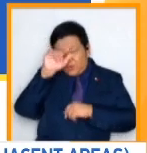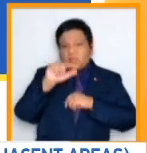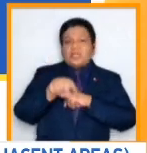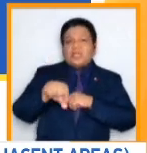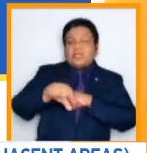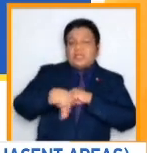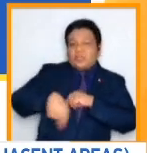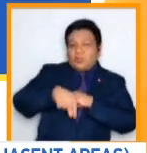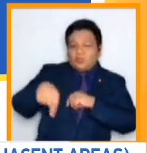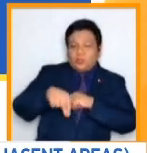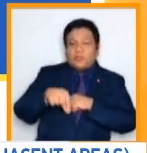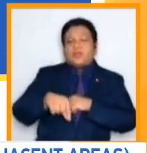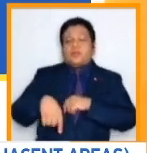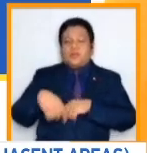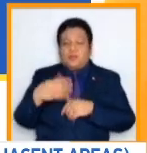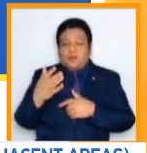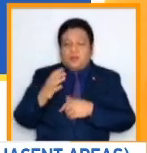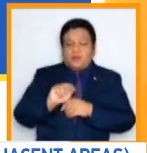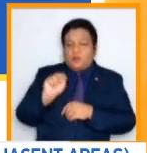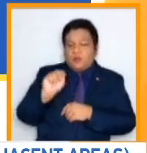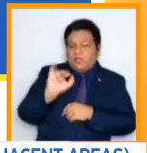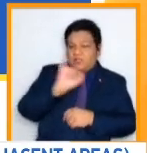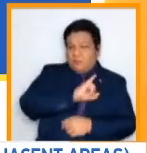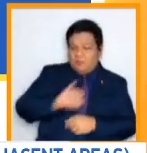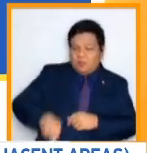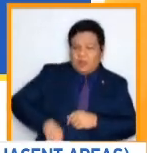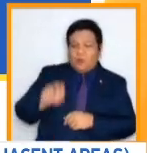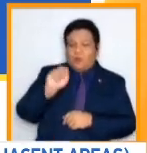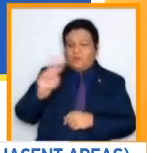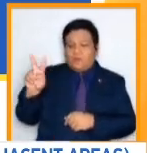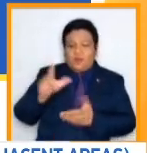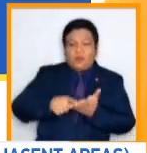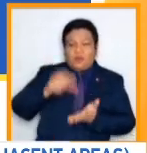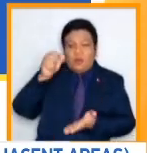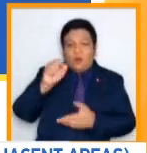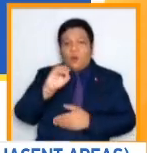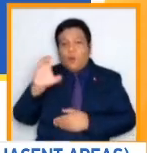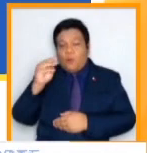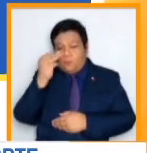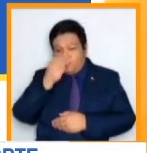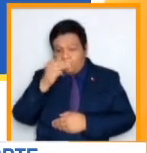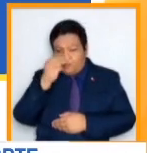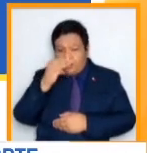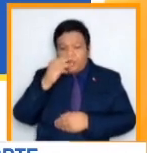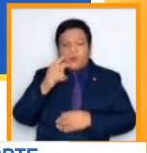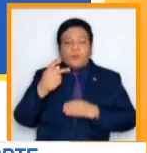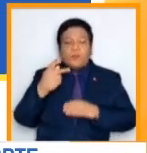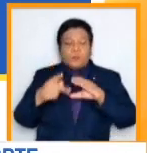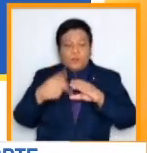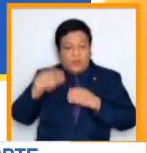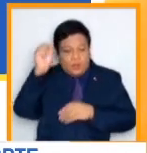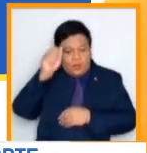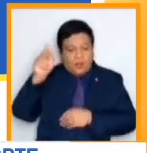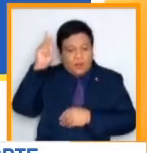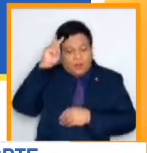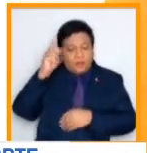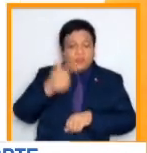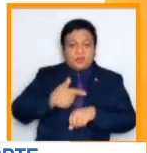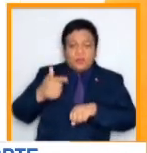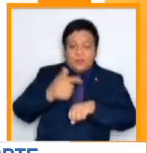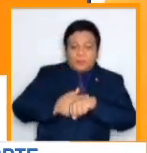Tarlac, Occidental Mindoro, Puerto Princesa, Aklan, Guimaras, Negros Occidental, Cebu City at Mandaue